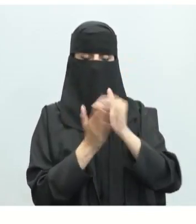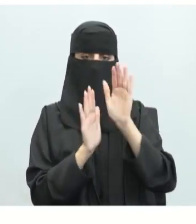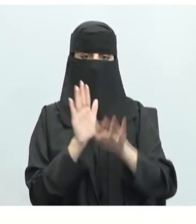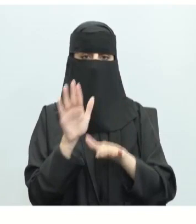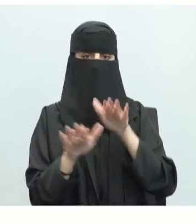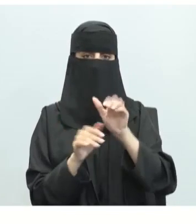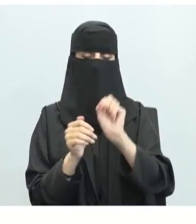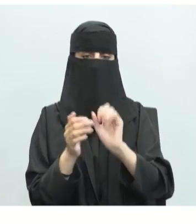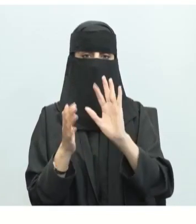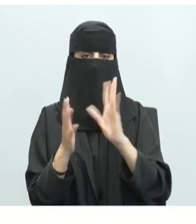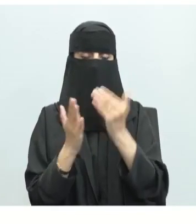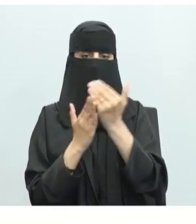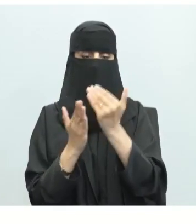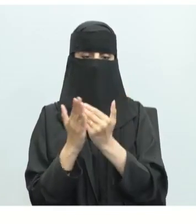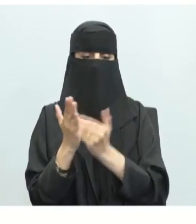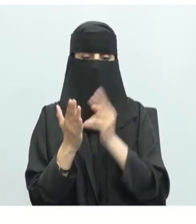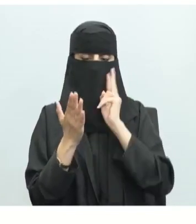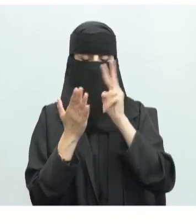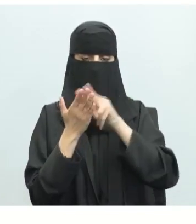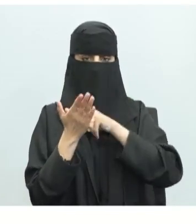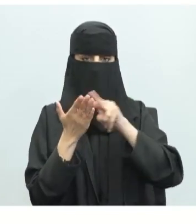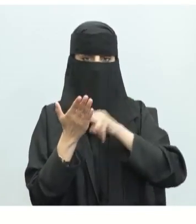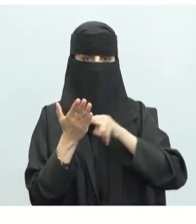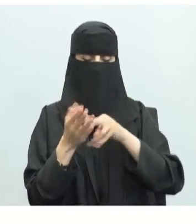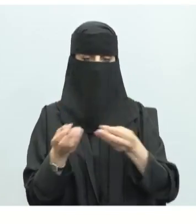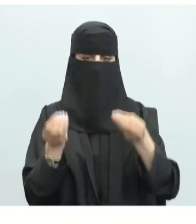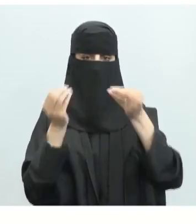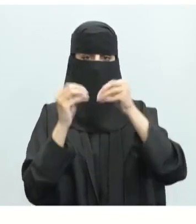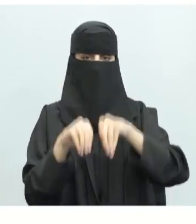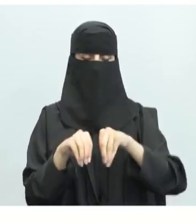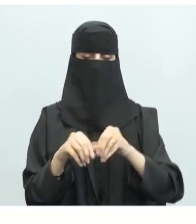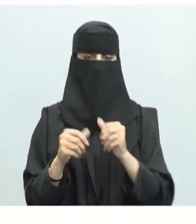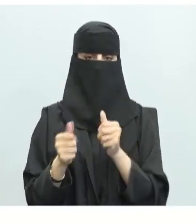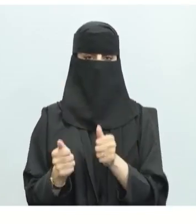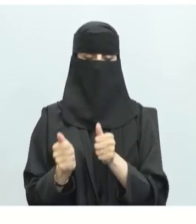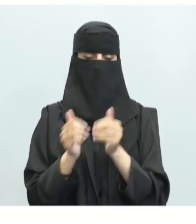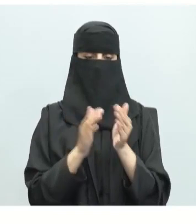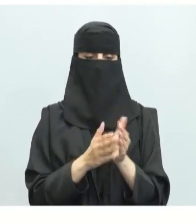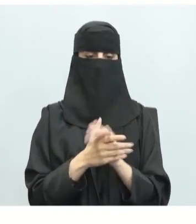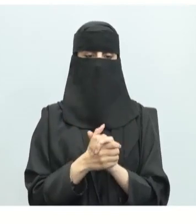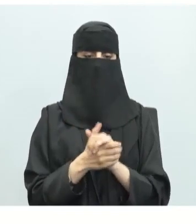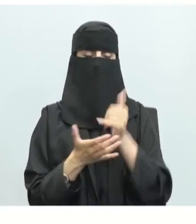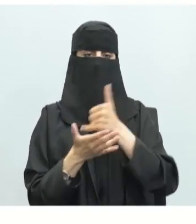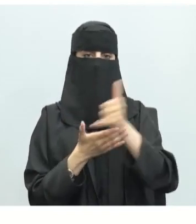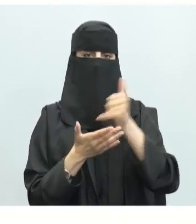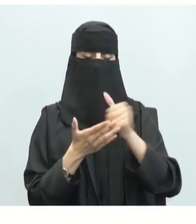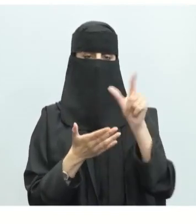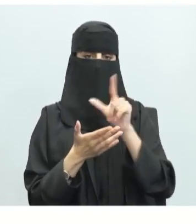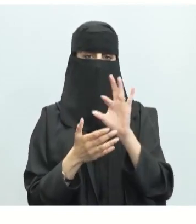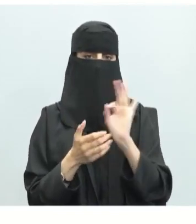أحسنتم، بارك الله فيكم، قد كان لدينا ماذا؟ أحسنتم، الاستثناء